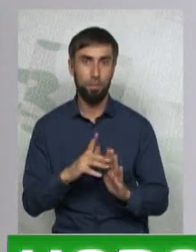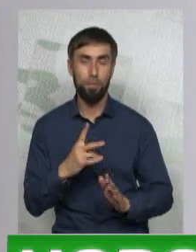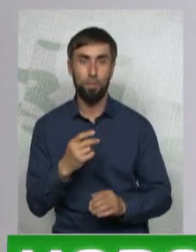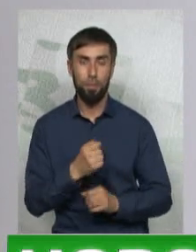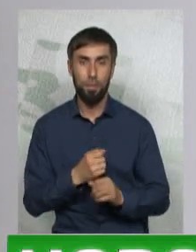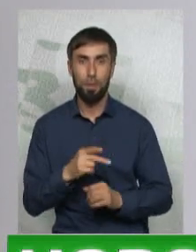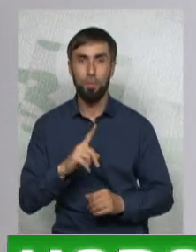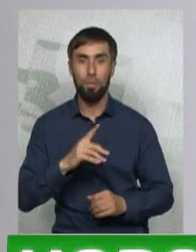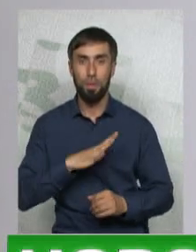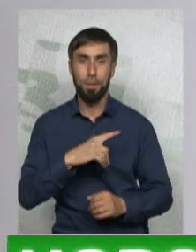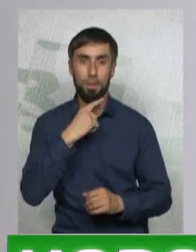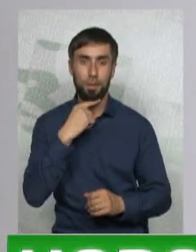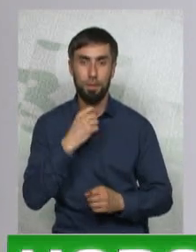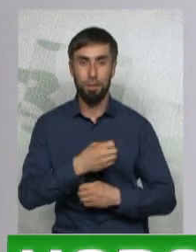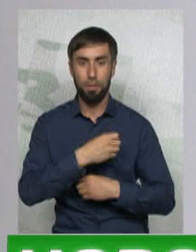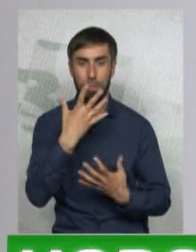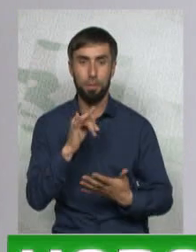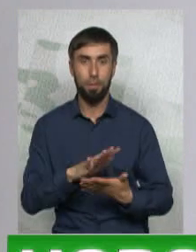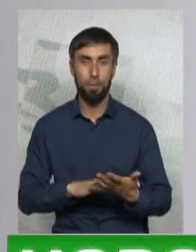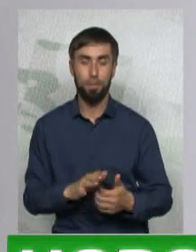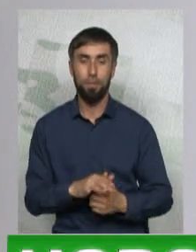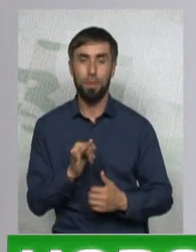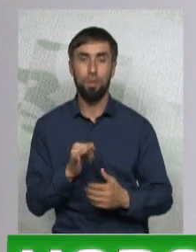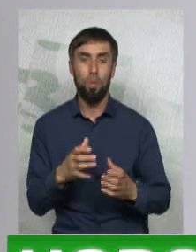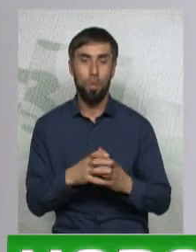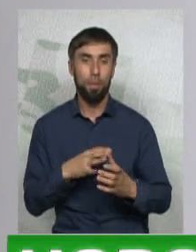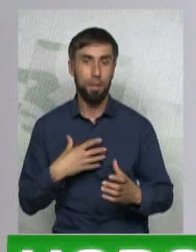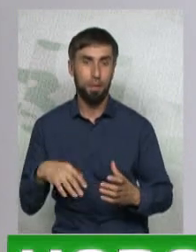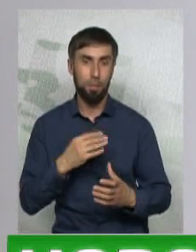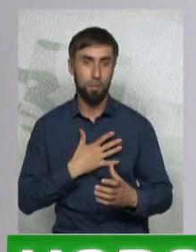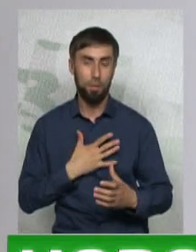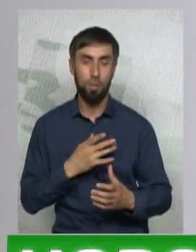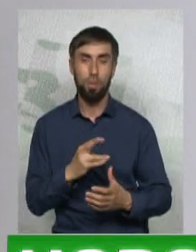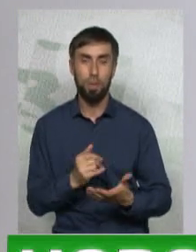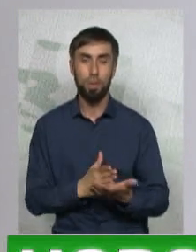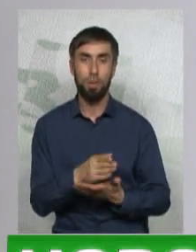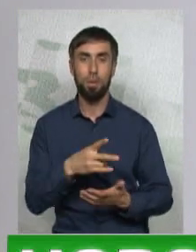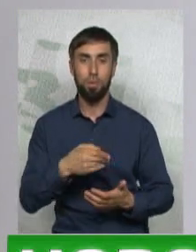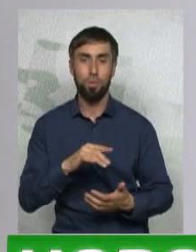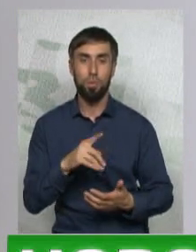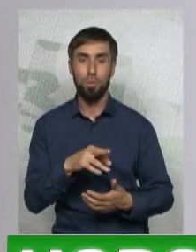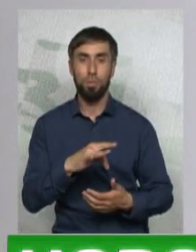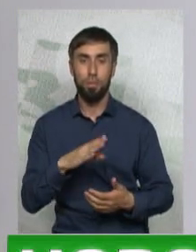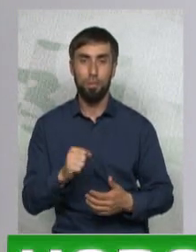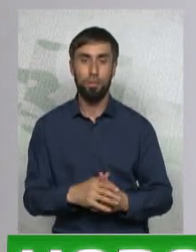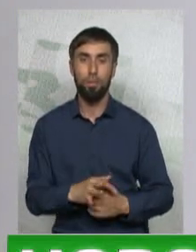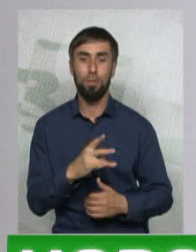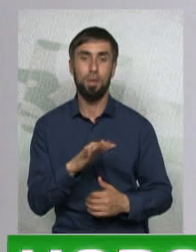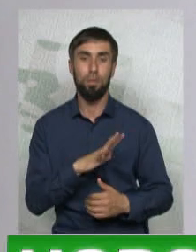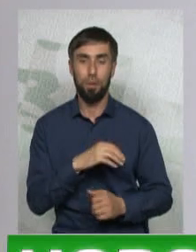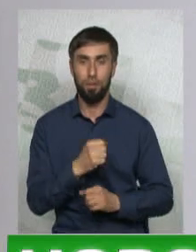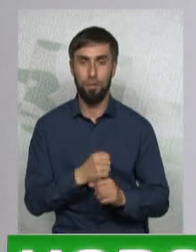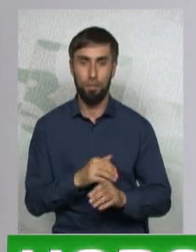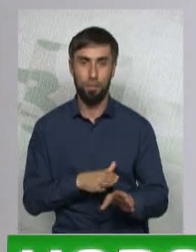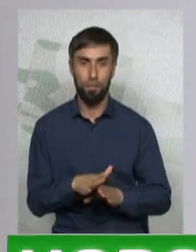делать для того, чтобы Ингушетия расцветала и дальше. И команда, вся наша команда, она направлена на то, чтобы вот эти перспективы, они были